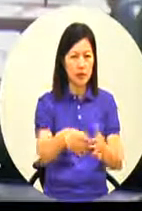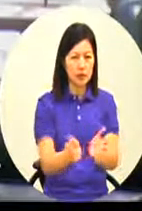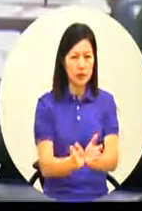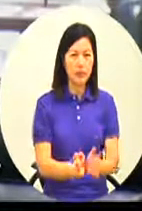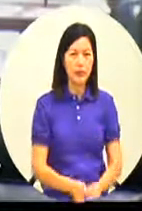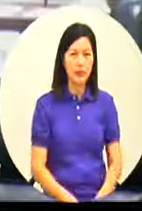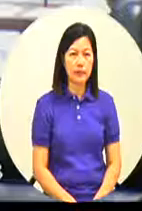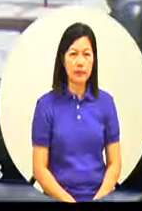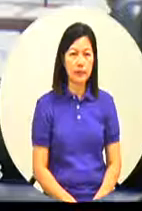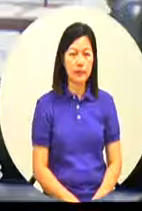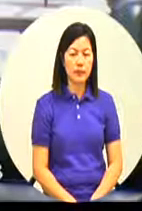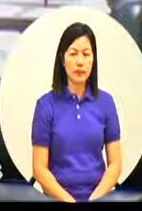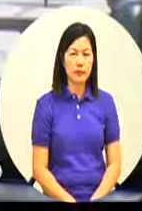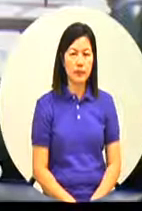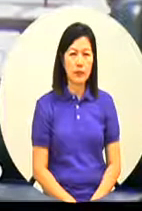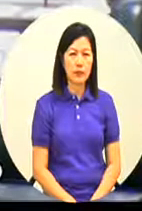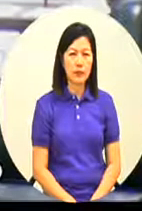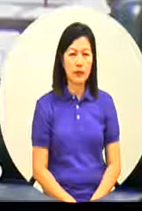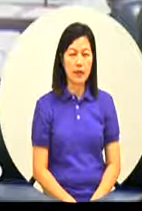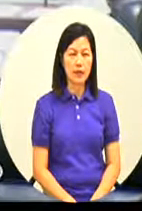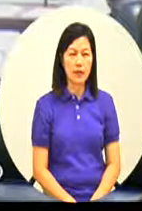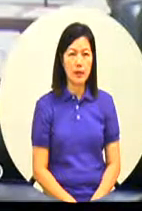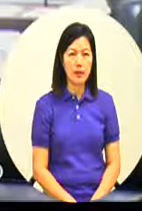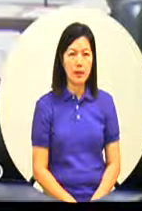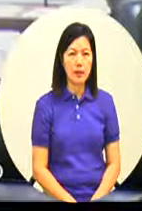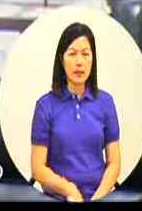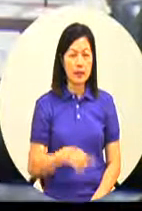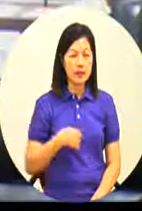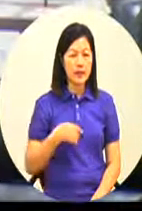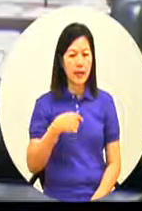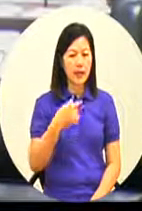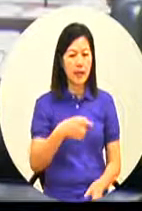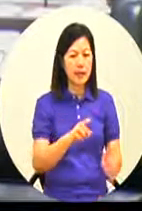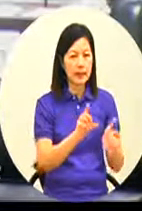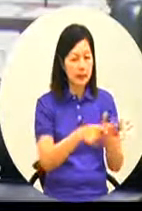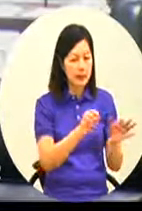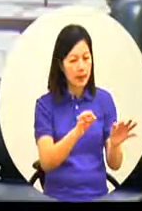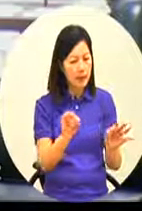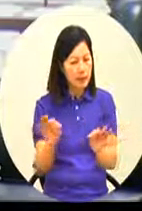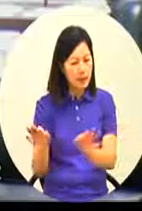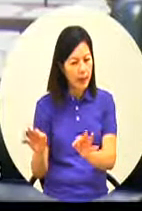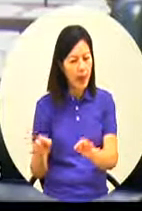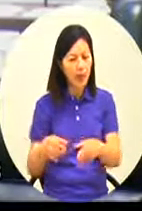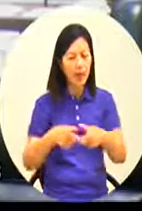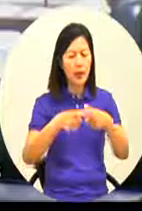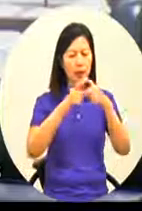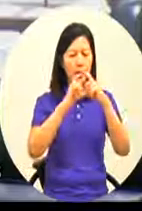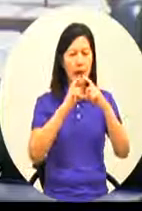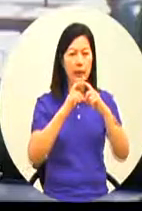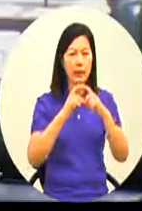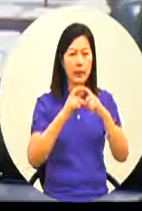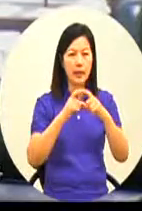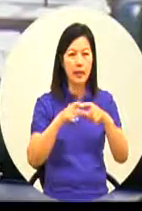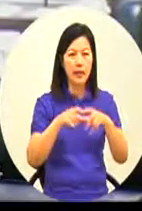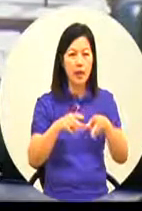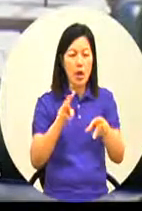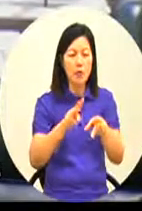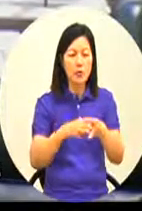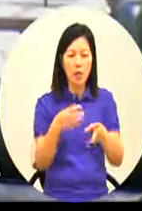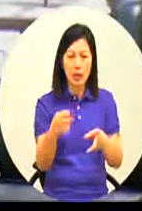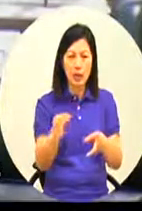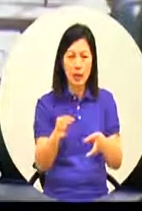呢？要缓步的，好、哦、延缓这个征收，缓步的恢复这个全额的征收。但是呢，它